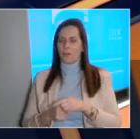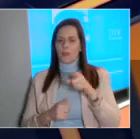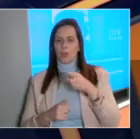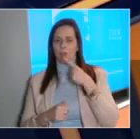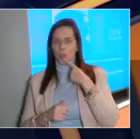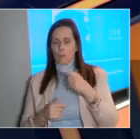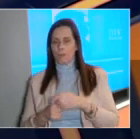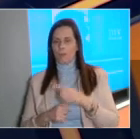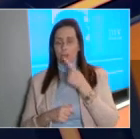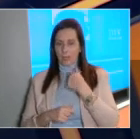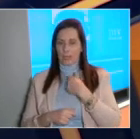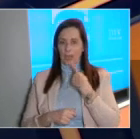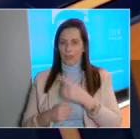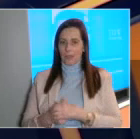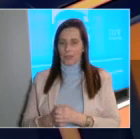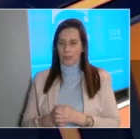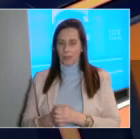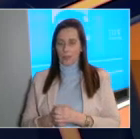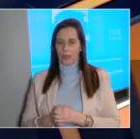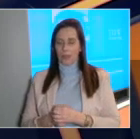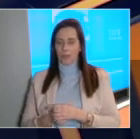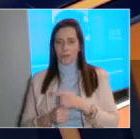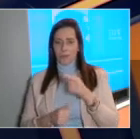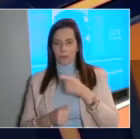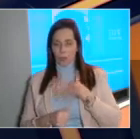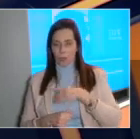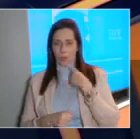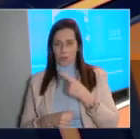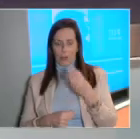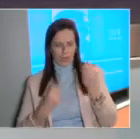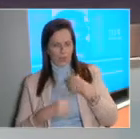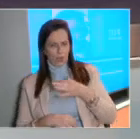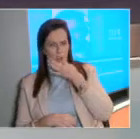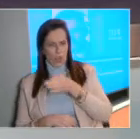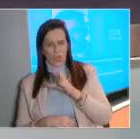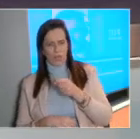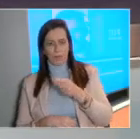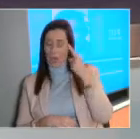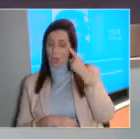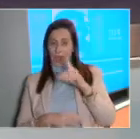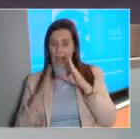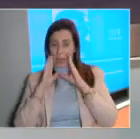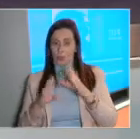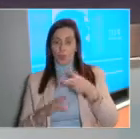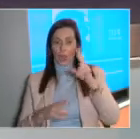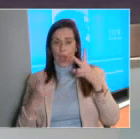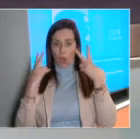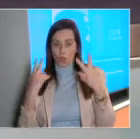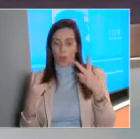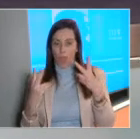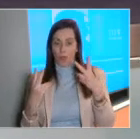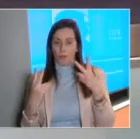נשענת למותגים. כן, רונית, אבל... תני לי רונית, לדבר. אז רונית, רגע, אני רוצה לשאול אותך שאלה, האם לדעתך הנאמנות יותר